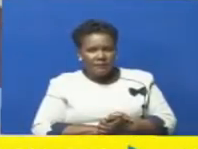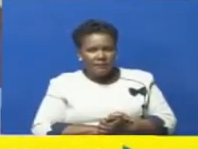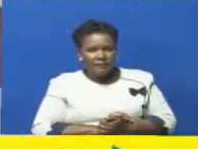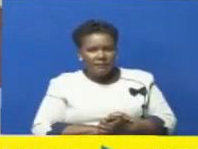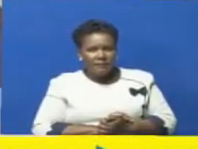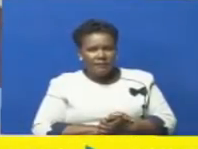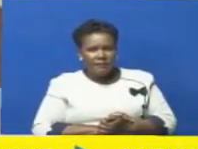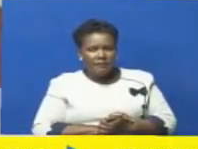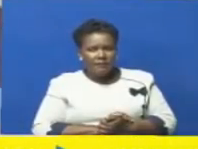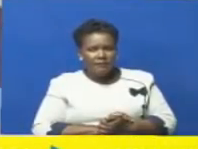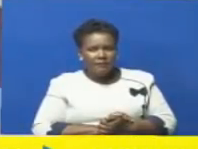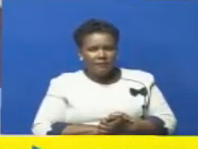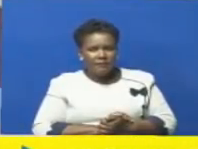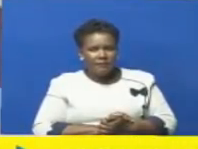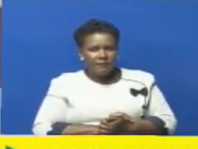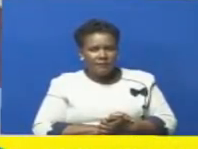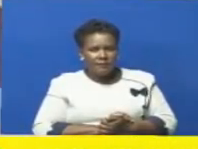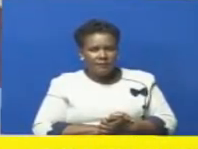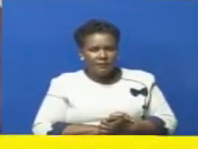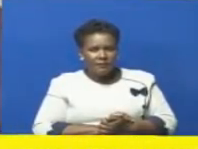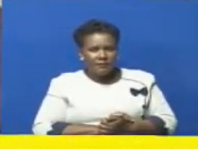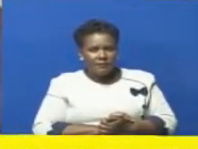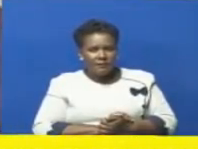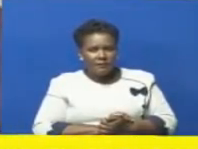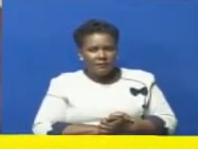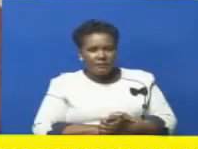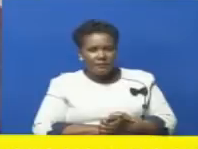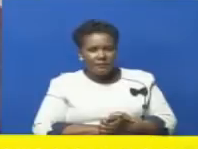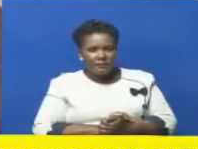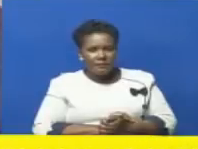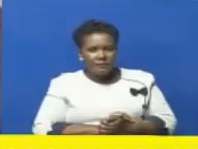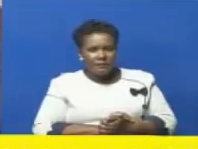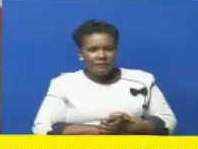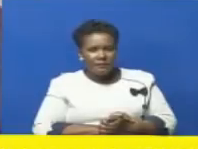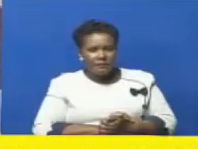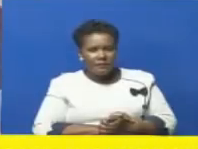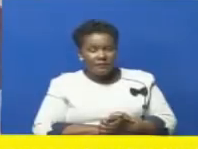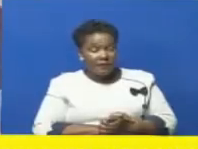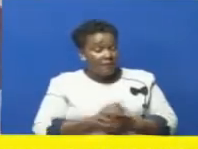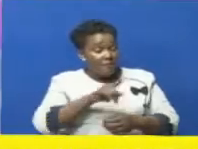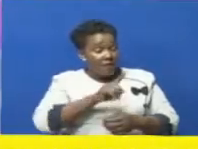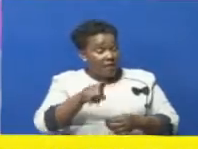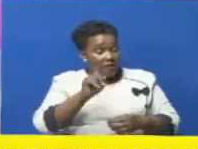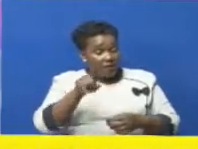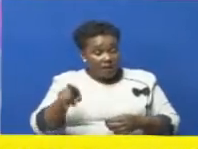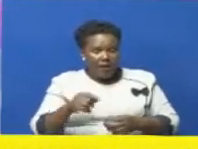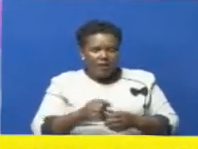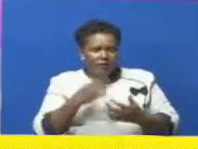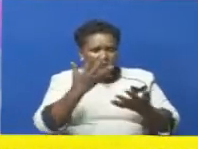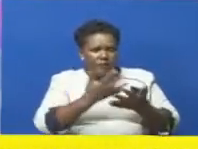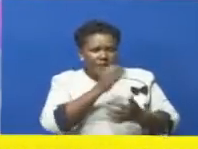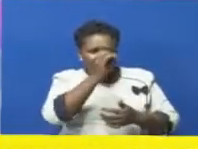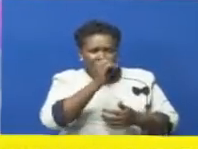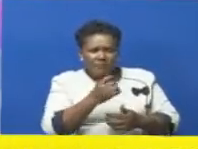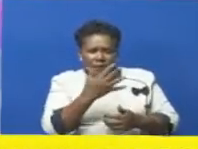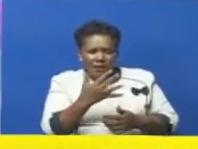Kwa safari hii tunapata asilimia ngapi ya wanaume na hao na hao wanafanywa ukatili. Pia